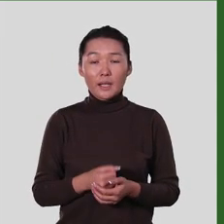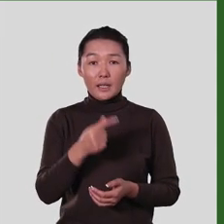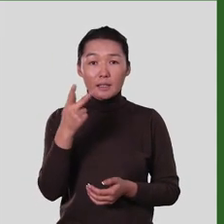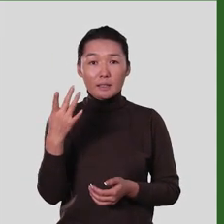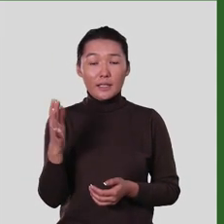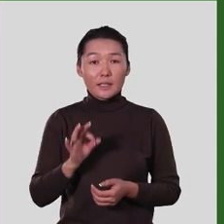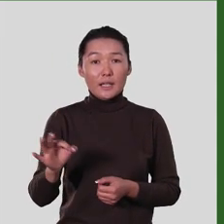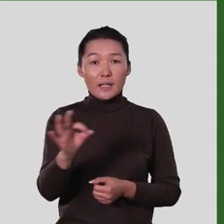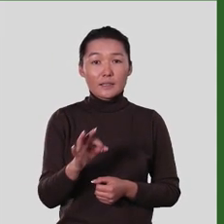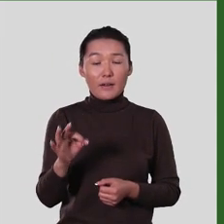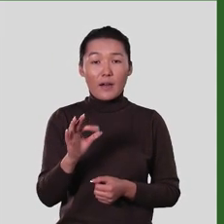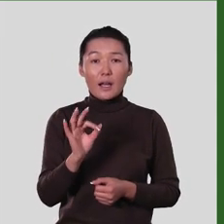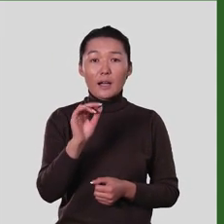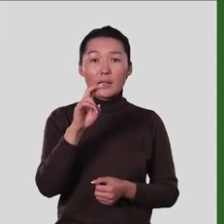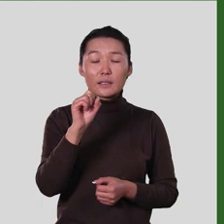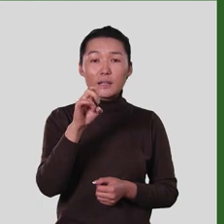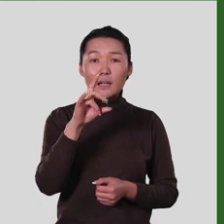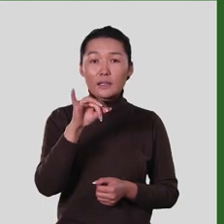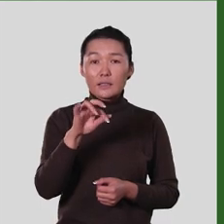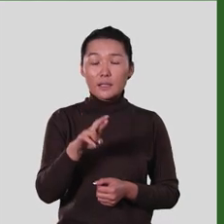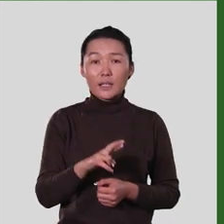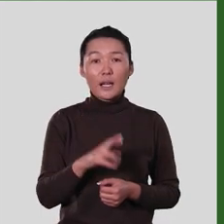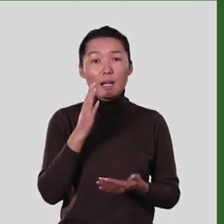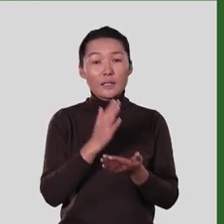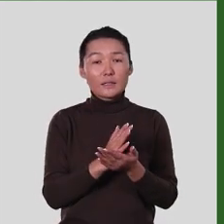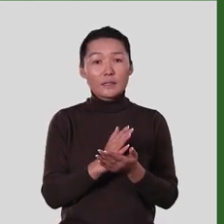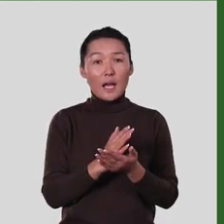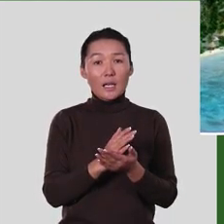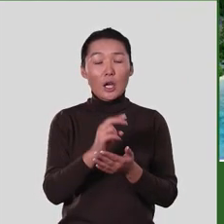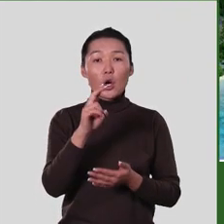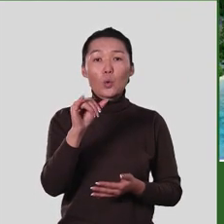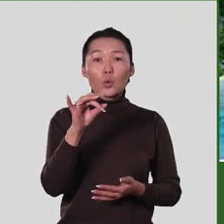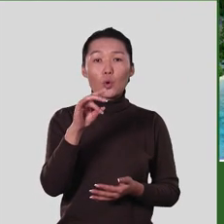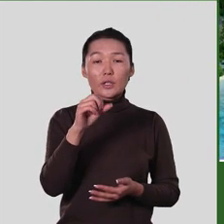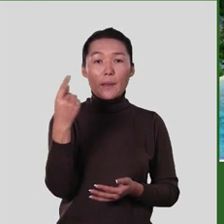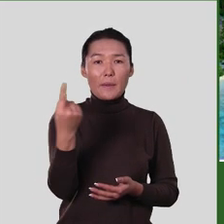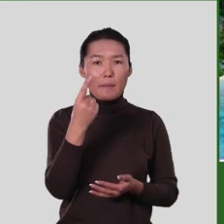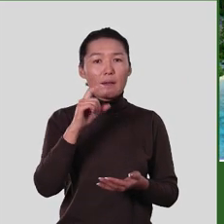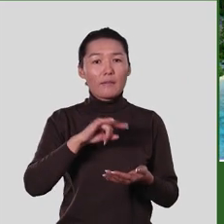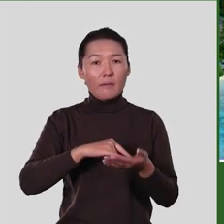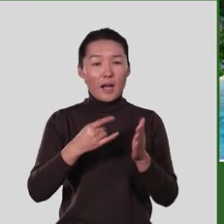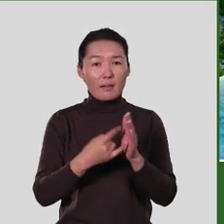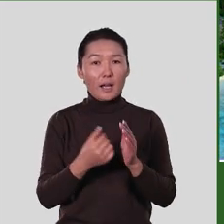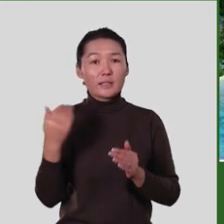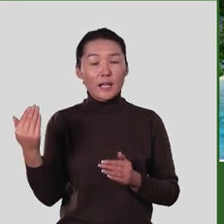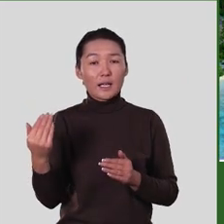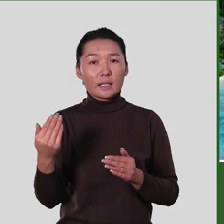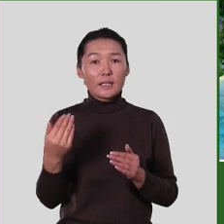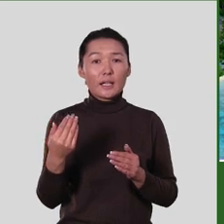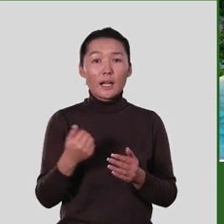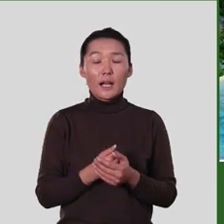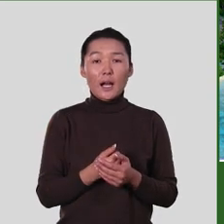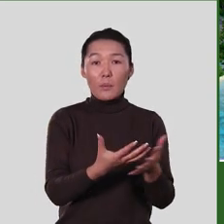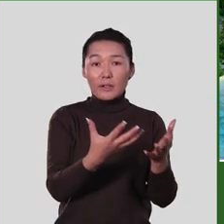Некоторые острова Океании стали курортами первого класса. Их привлекательность